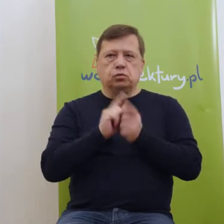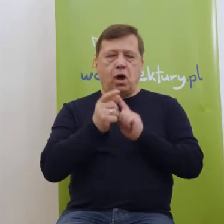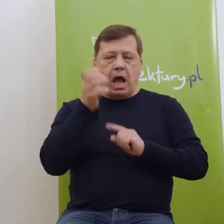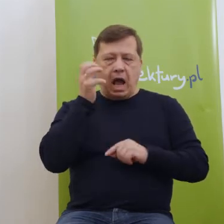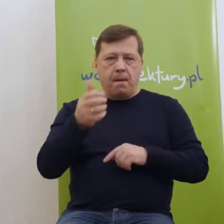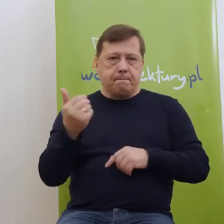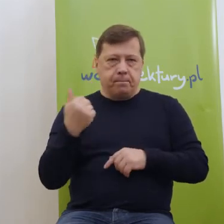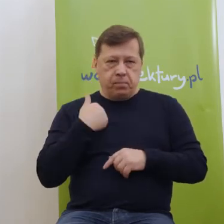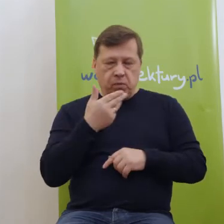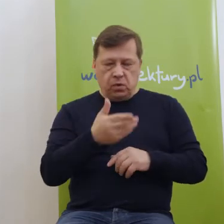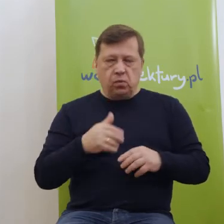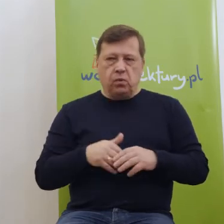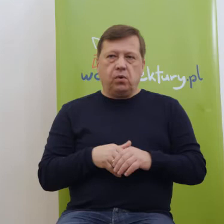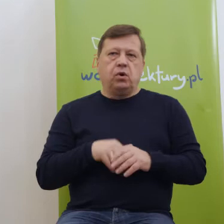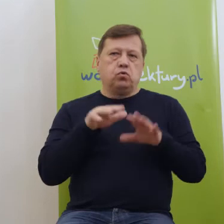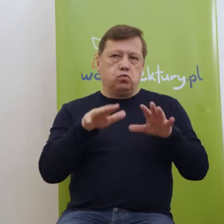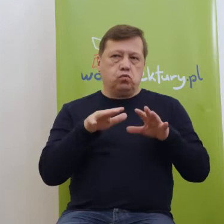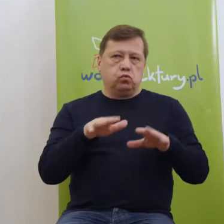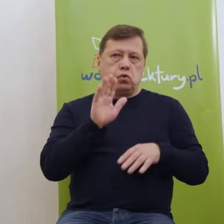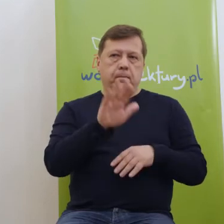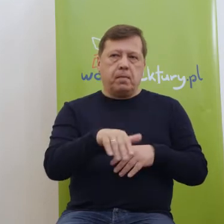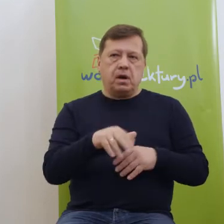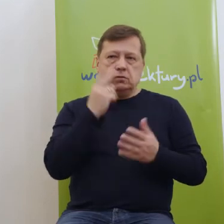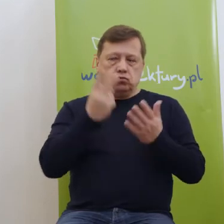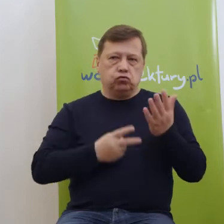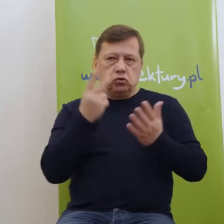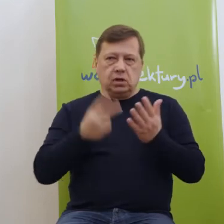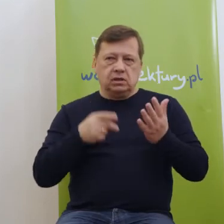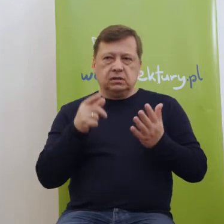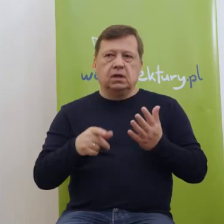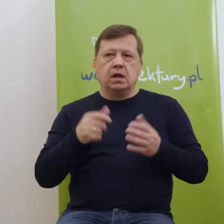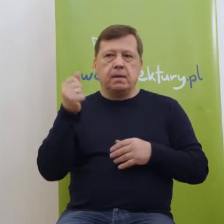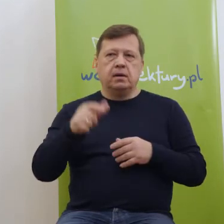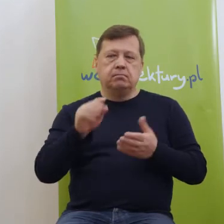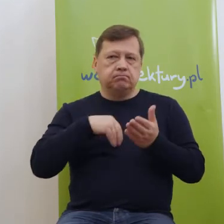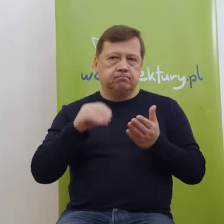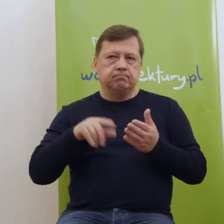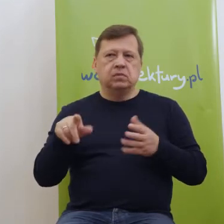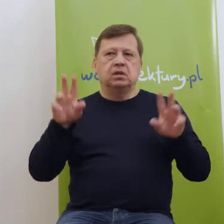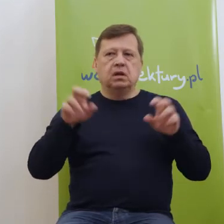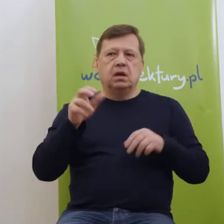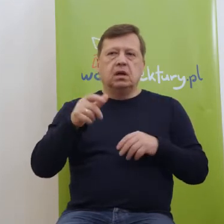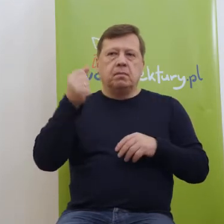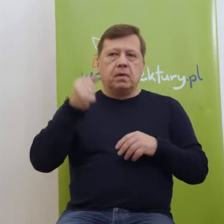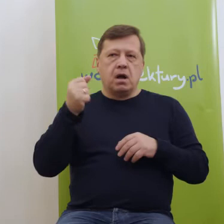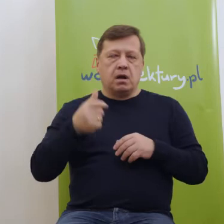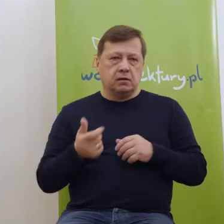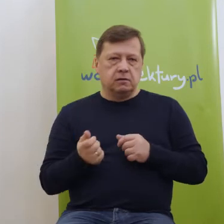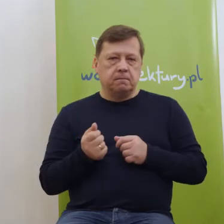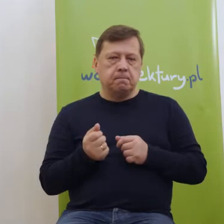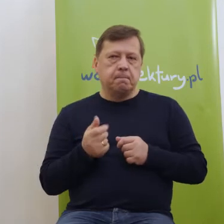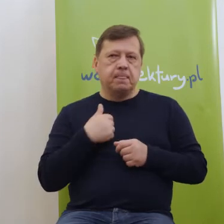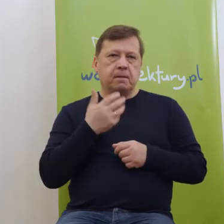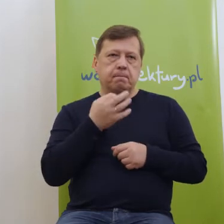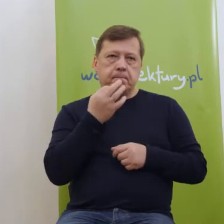na pewno sporo przeczytanych, tak, napisanych recenzji na pewno bardzo dużo, ale też część na pewno przeczytanych, więc chciałam cię